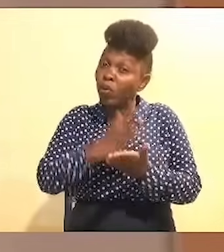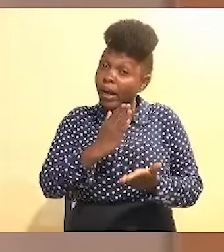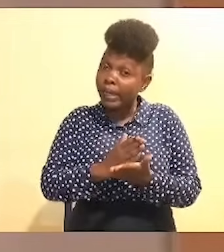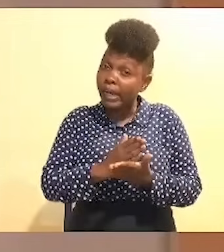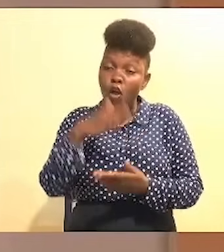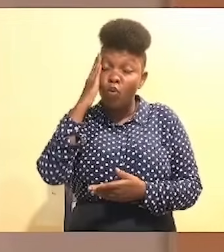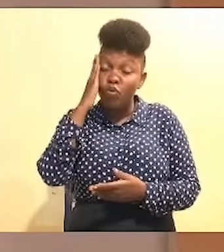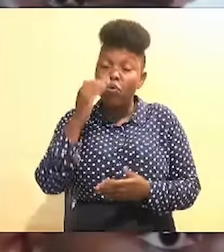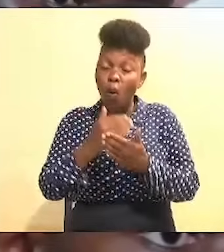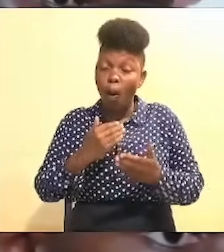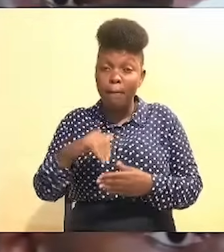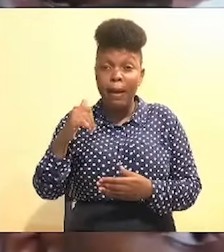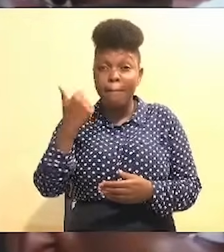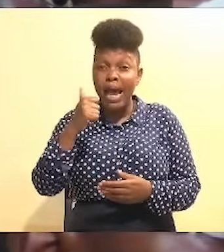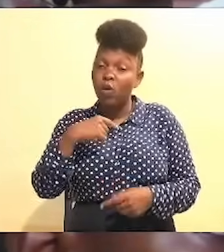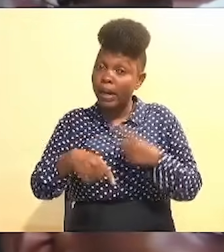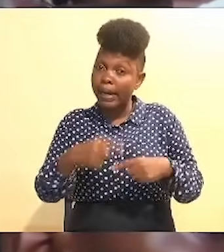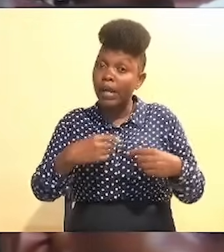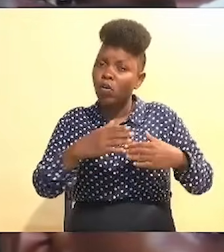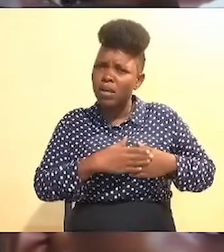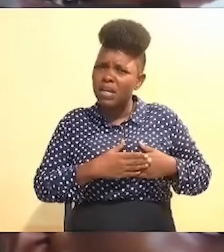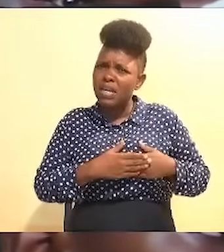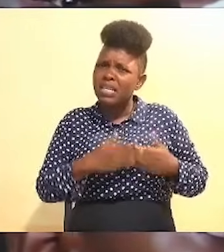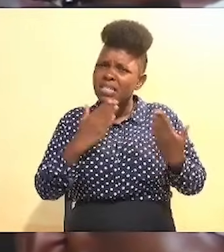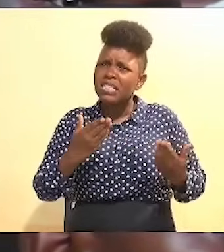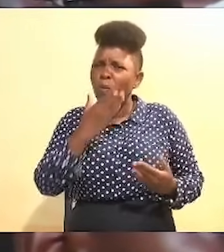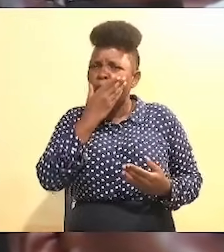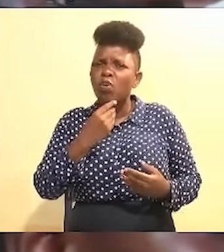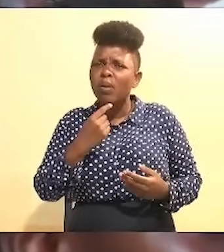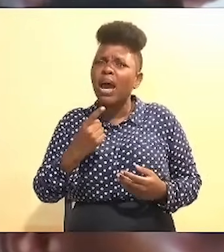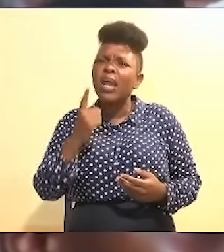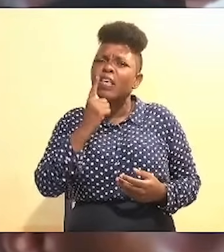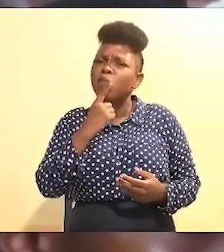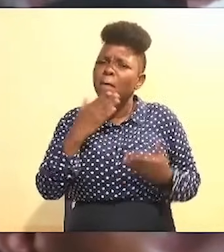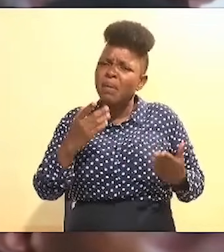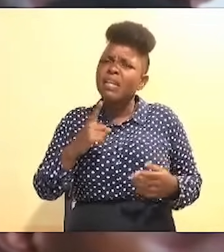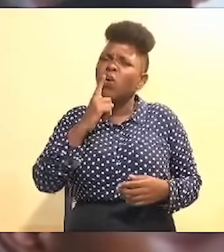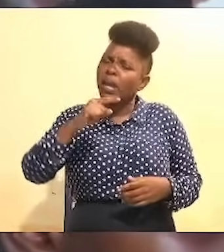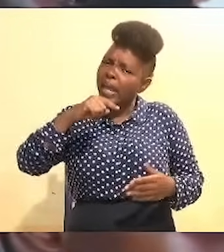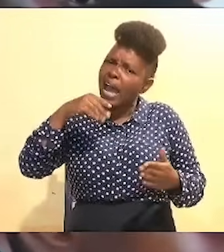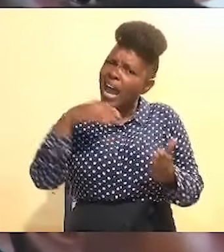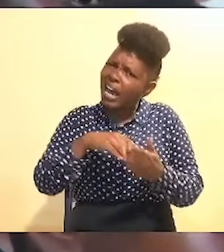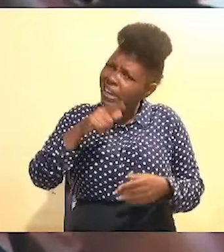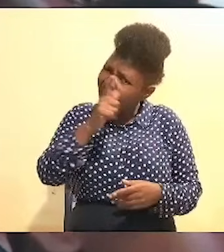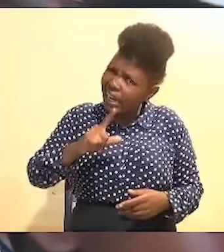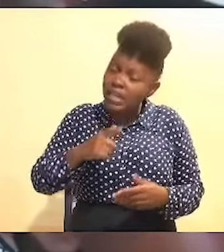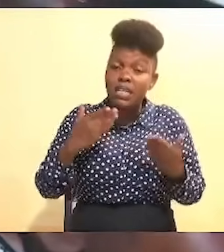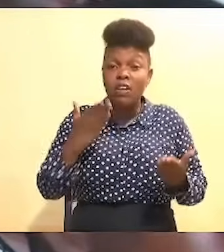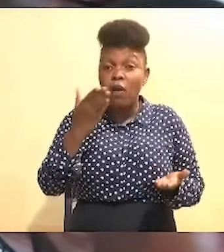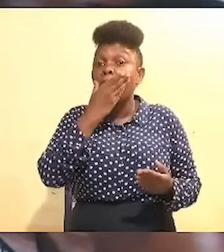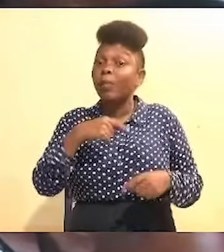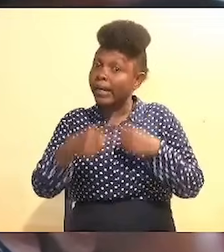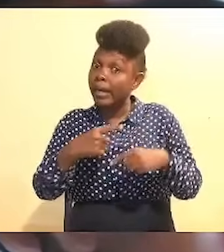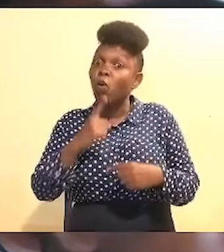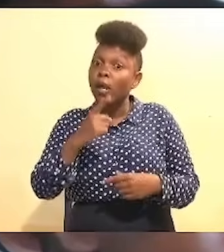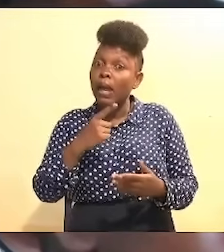unanipenda. Sasa mwisho ndume nasema sasa mimi nitaongea mpaka lini? Yaani endelea kuongea tu maana huwa wanasahau. Kwa